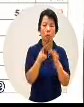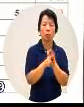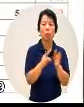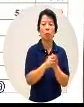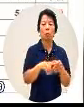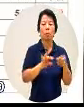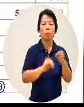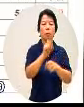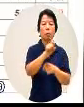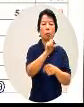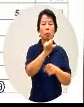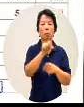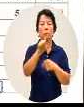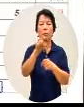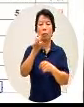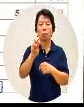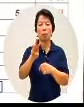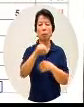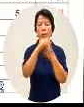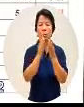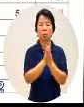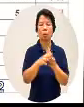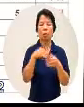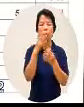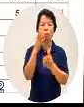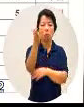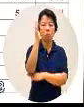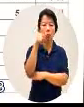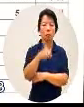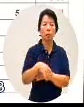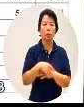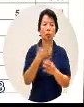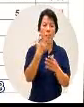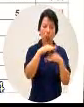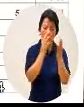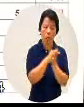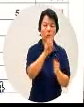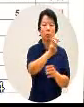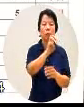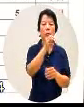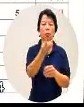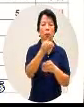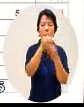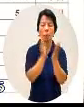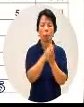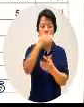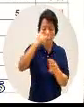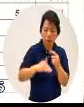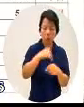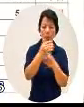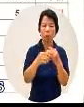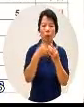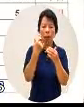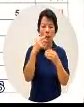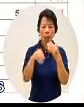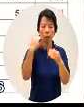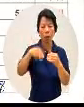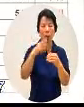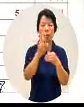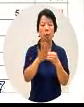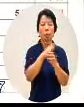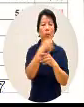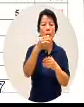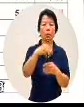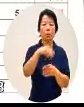% 13% 5% 6%通通都是正的有些三十幾%最低都還有5%自有財源每一項呢